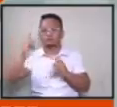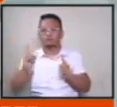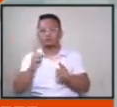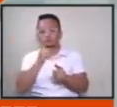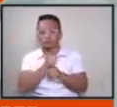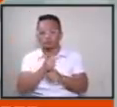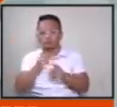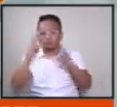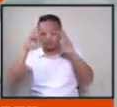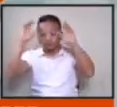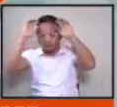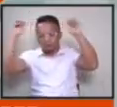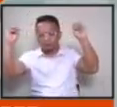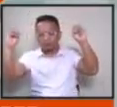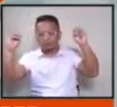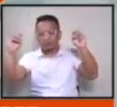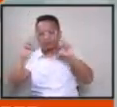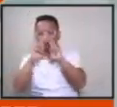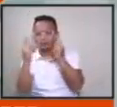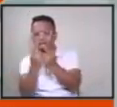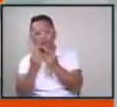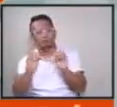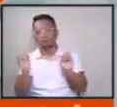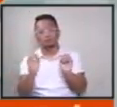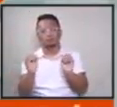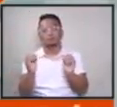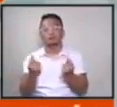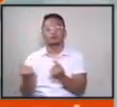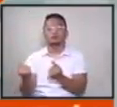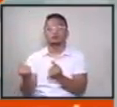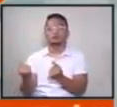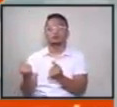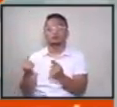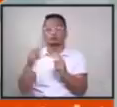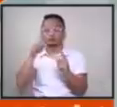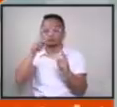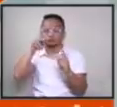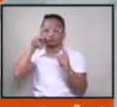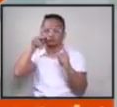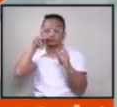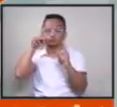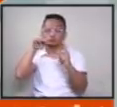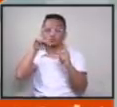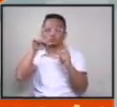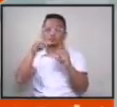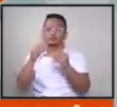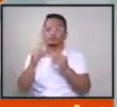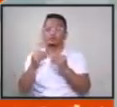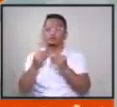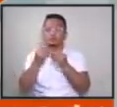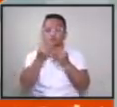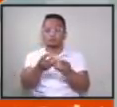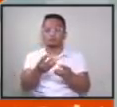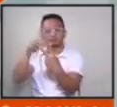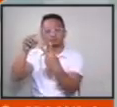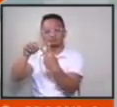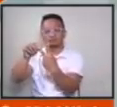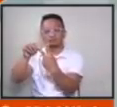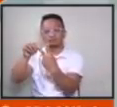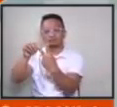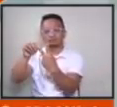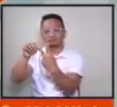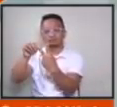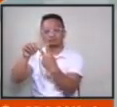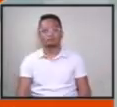meron kang vice mayor na kamag-anak, walang magagawa si vice mayor dahil tututukan namin yung kaso hanggang sa ikaw ay magbayad, magkakaroon ka ng hustisya itong dalawa. Wala